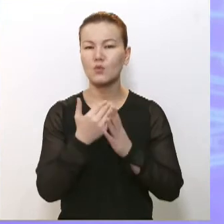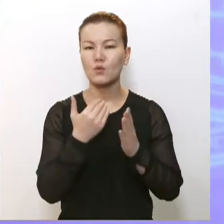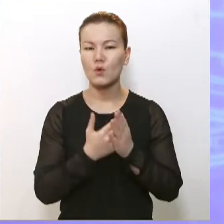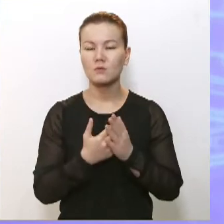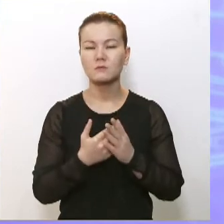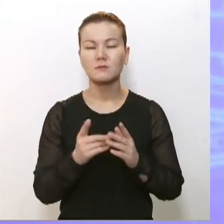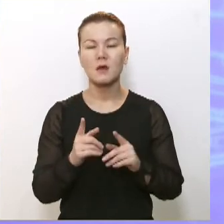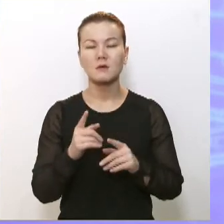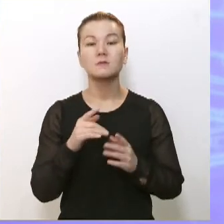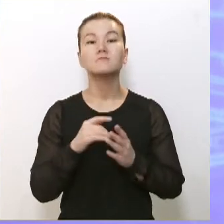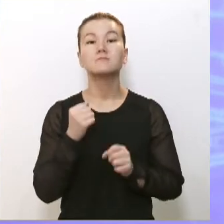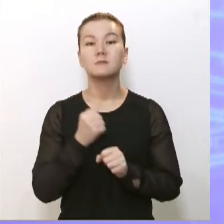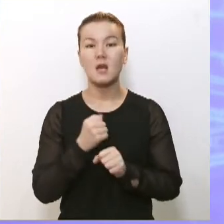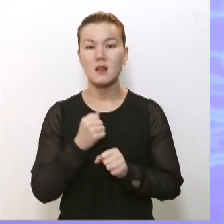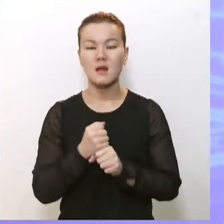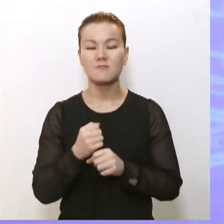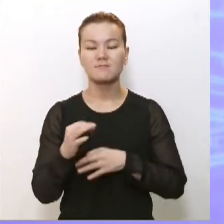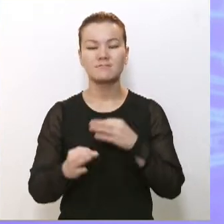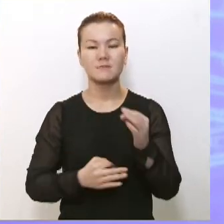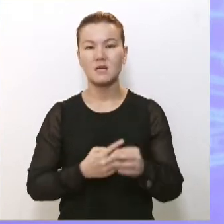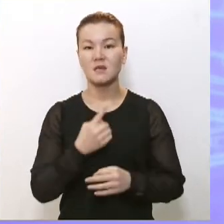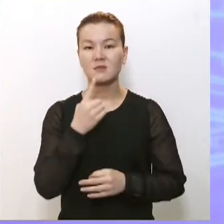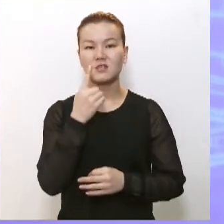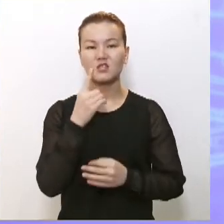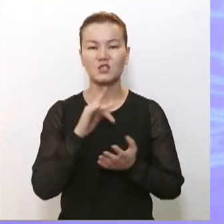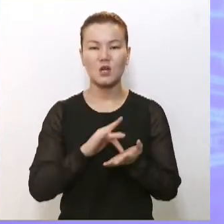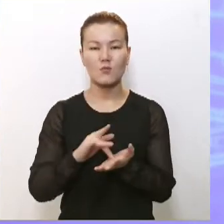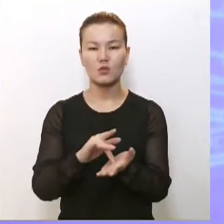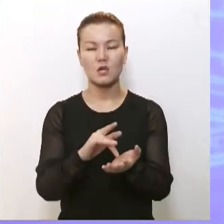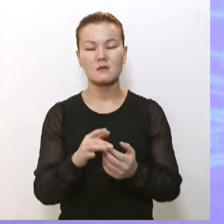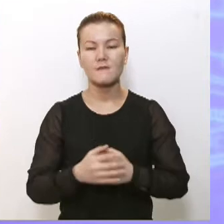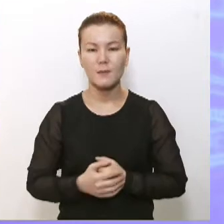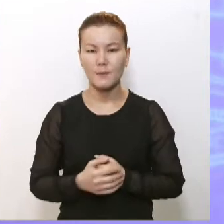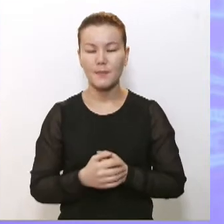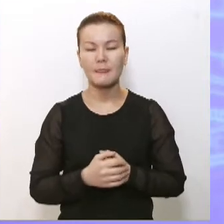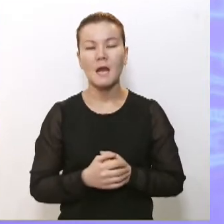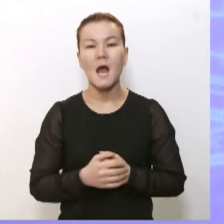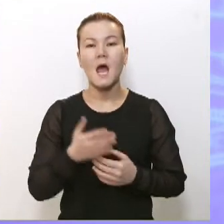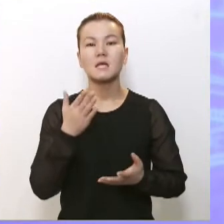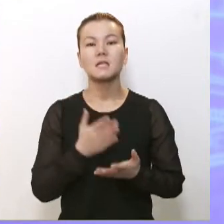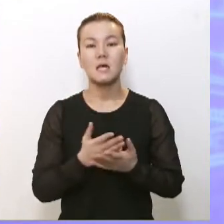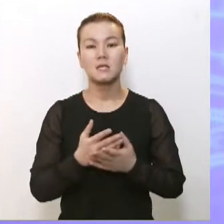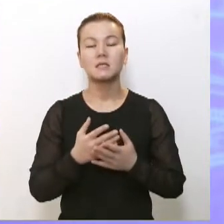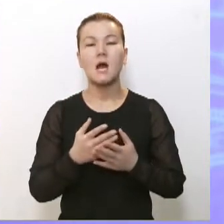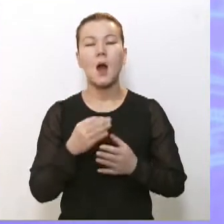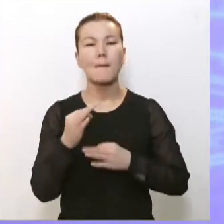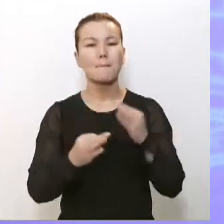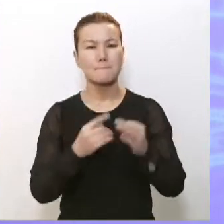совершим космическое путешествие есть планета